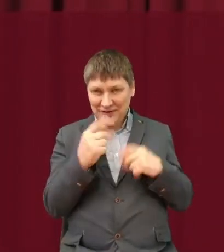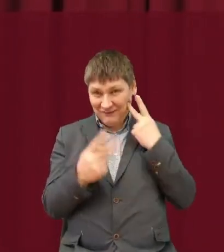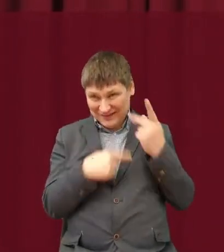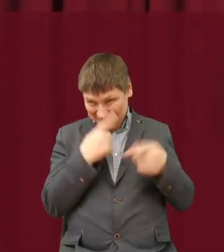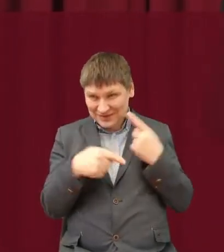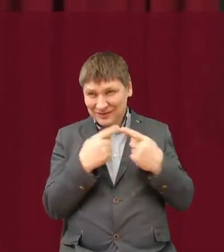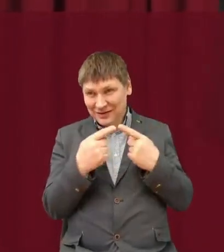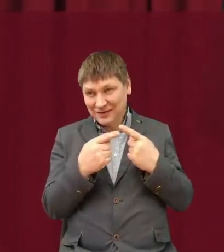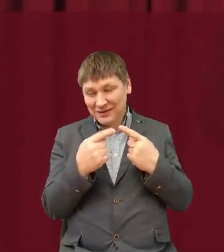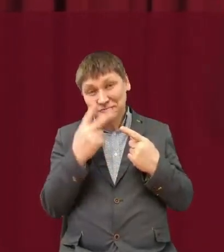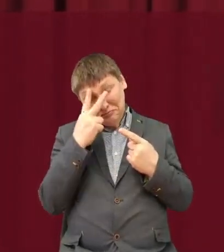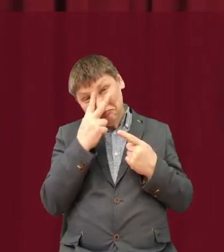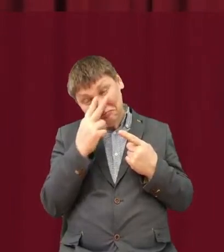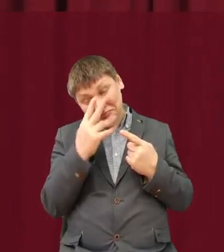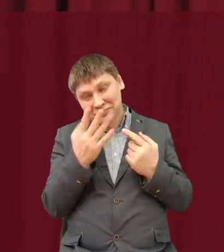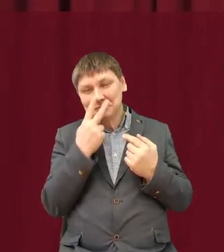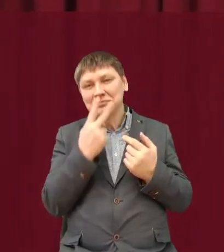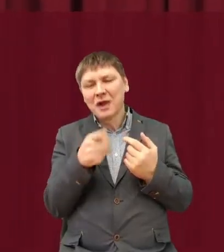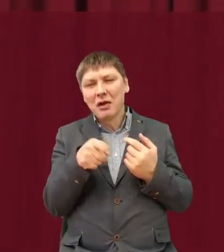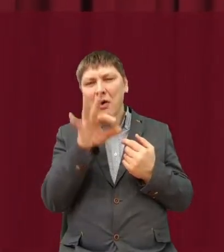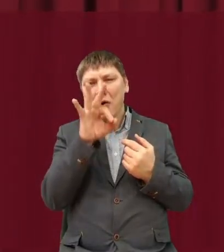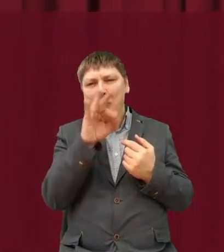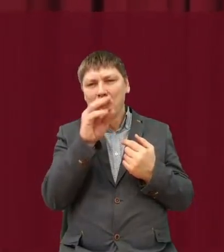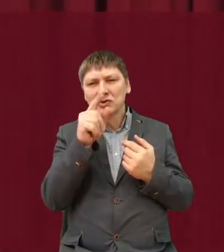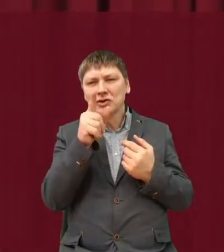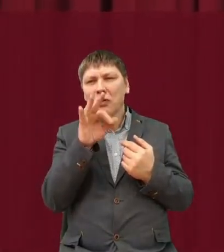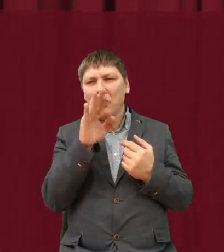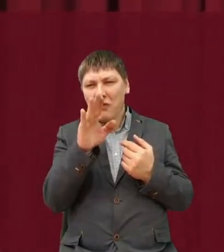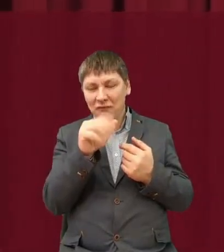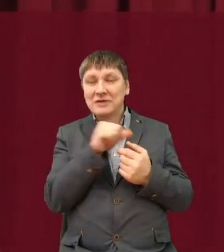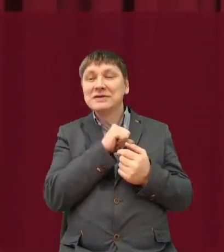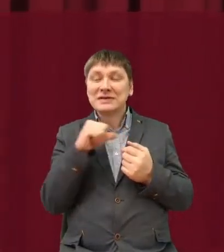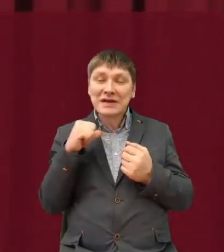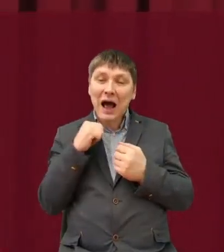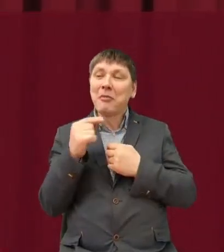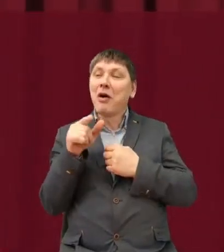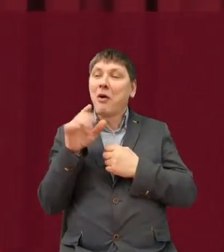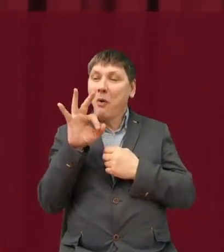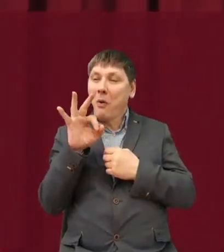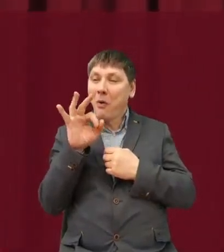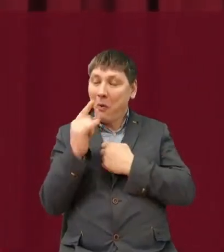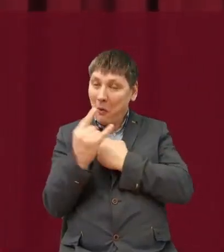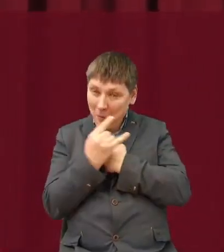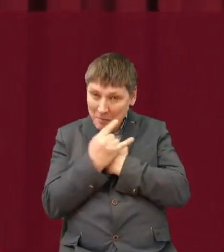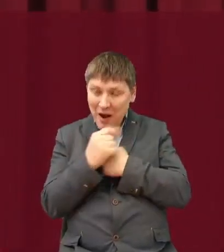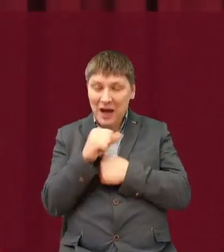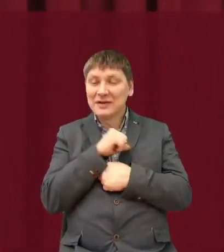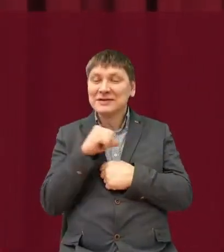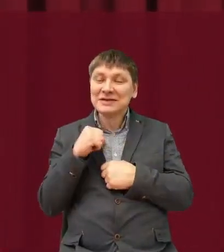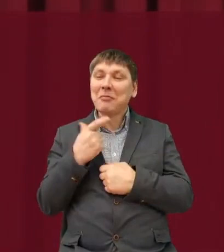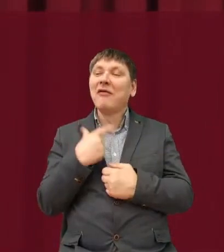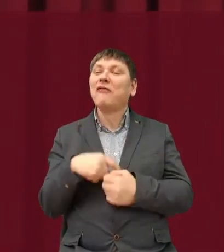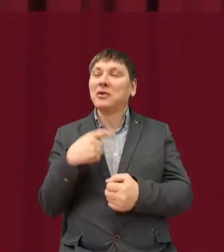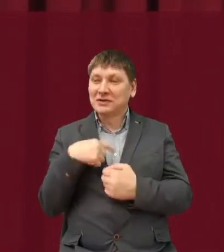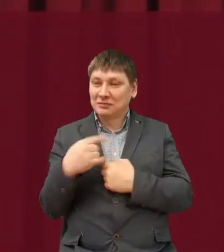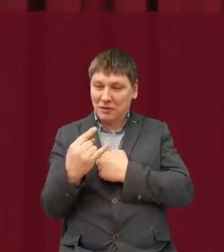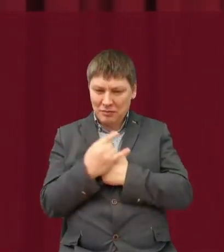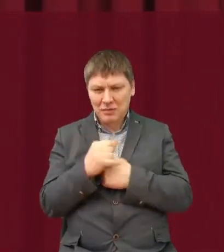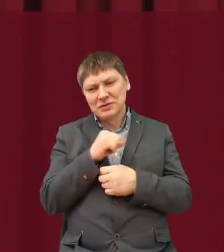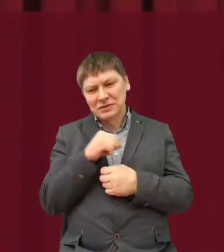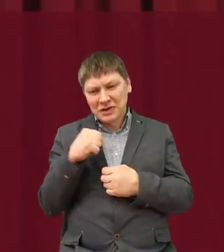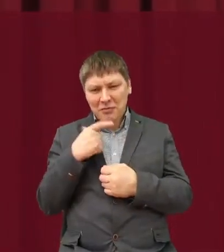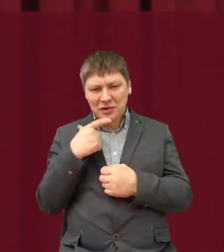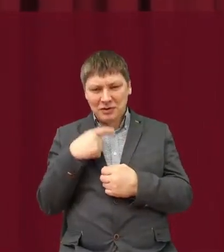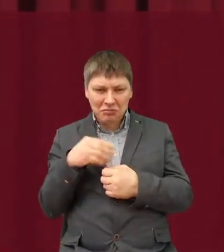Ожегова дает такое определение обман самообман это обман самого себя это